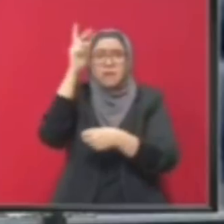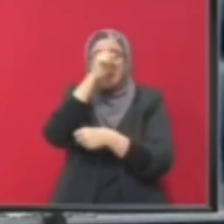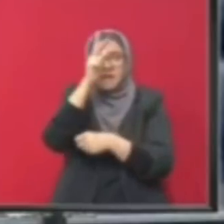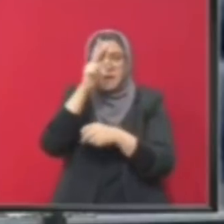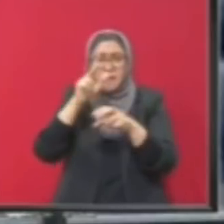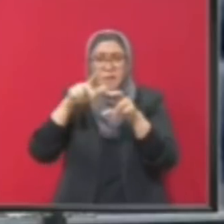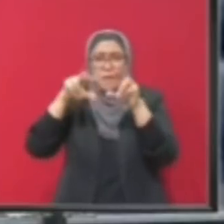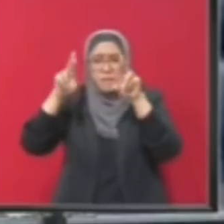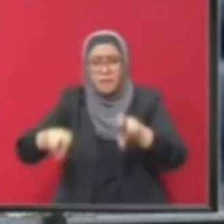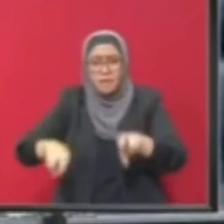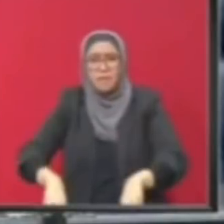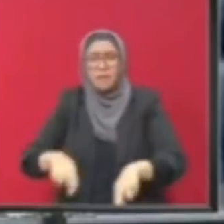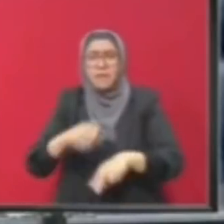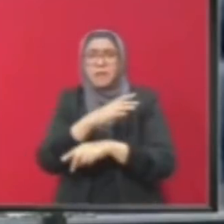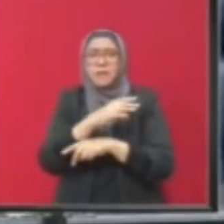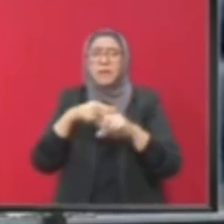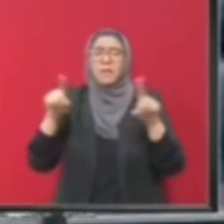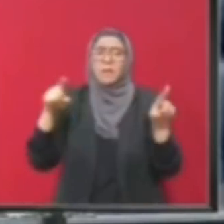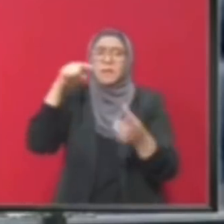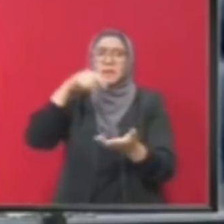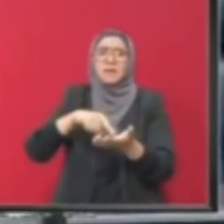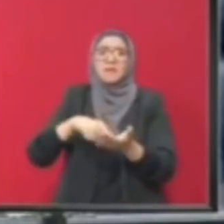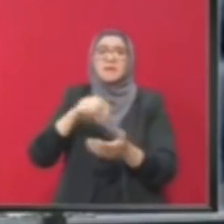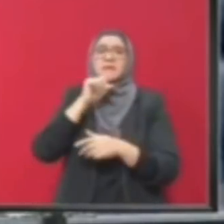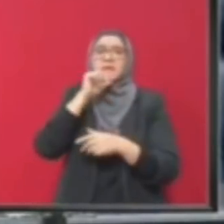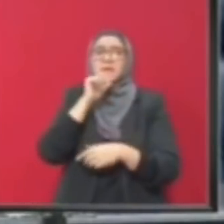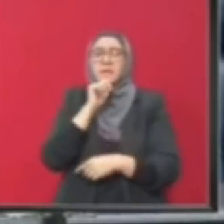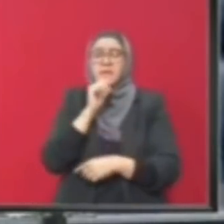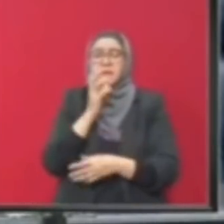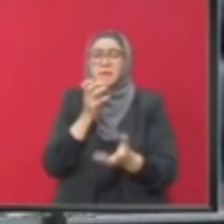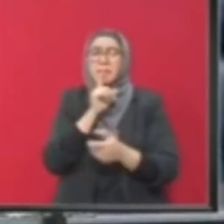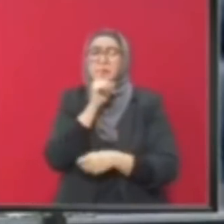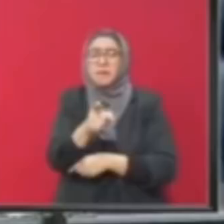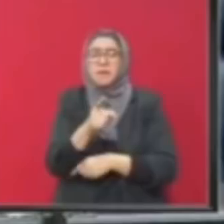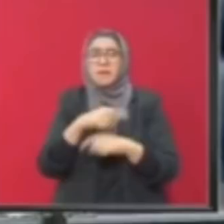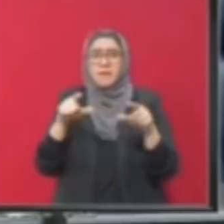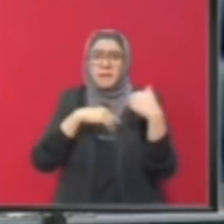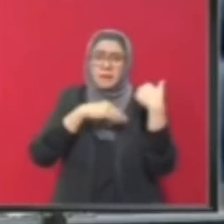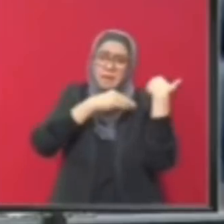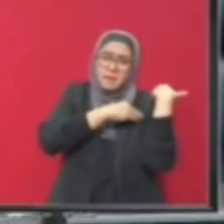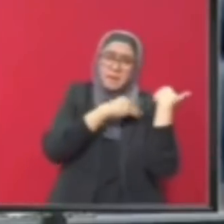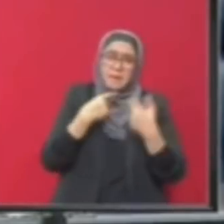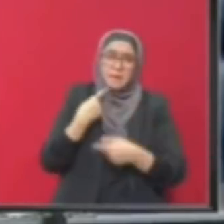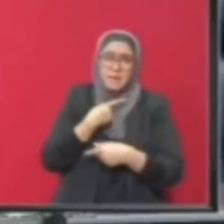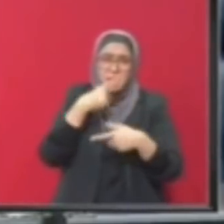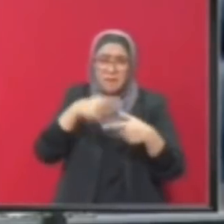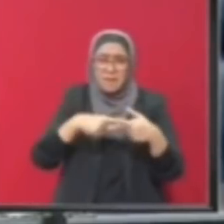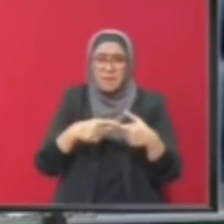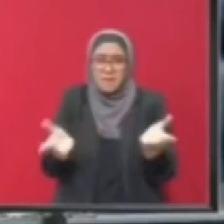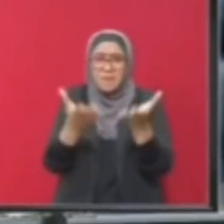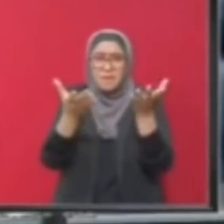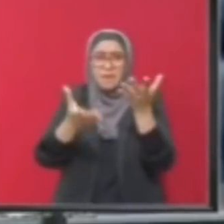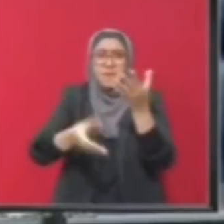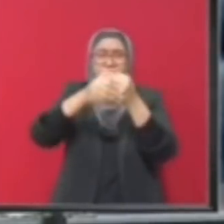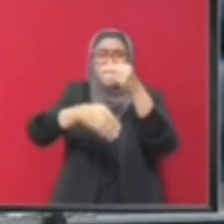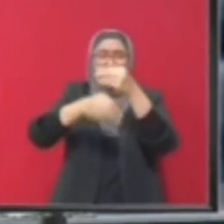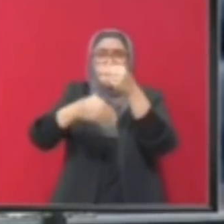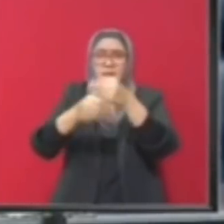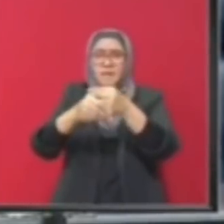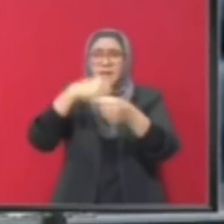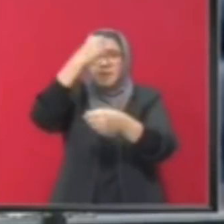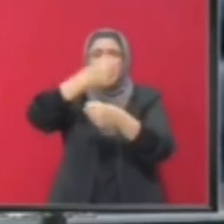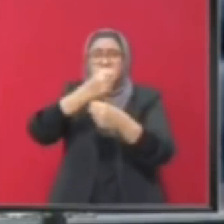yang ini nak pastikan bebanan mereka, takkan kita nak banyakkan pekerja seperti dalam jasa.